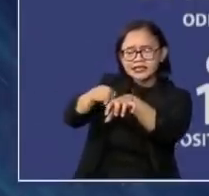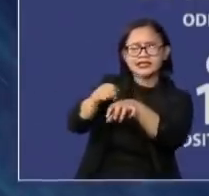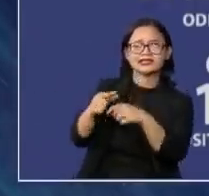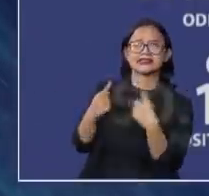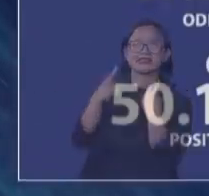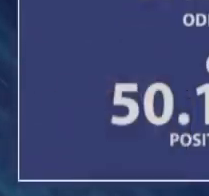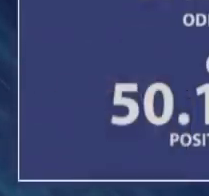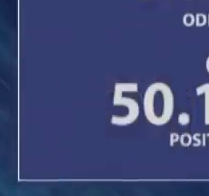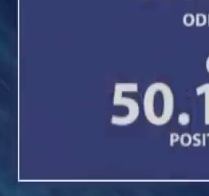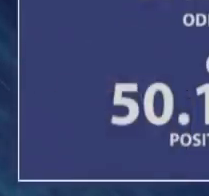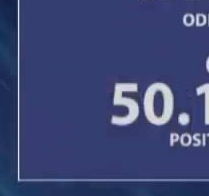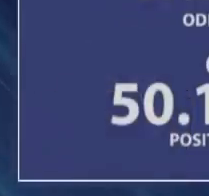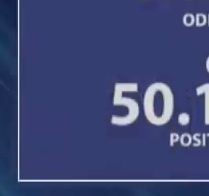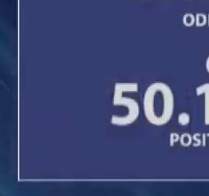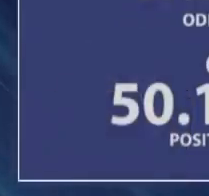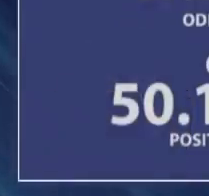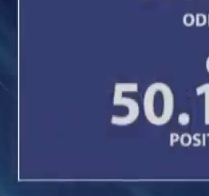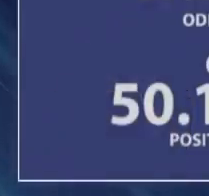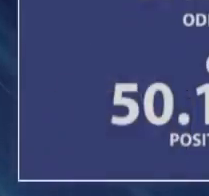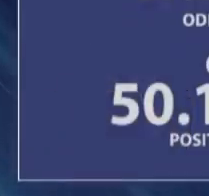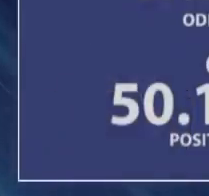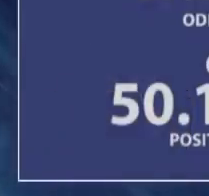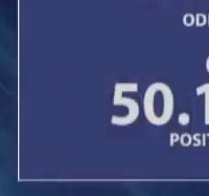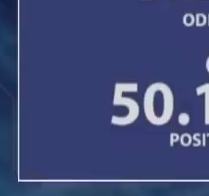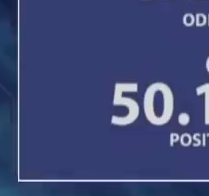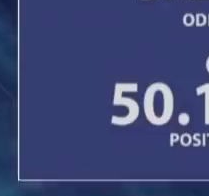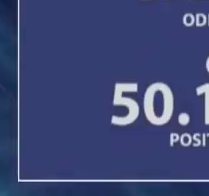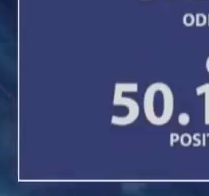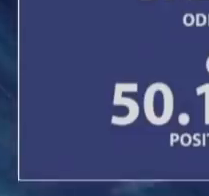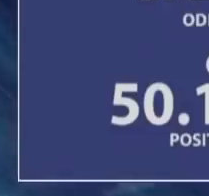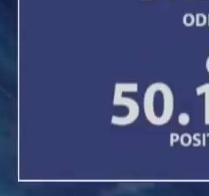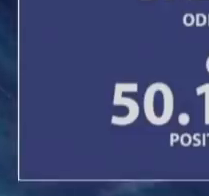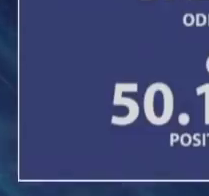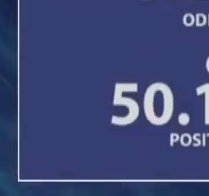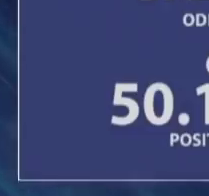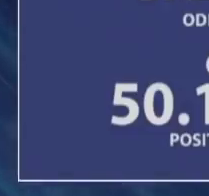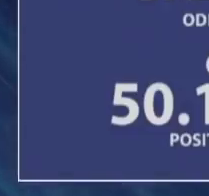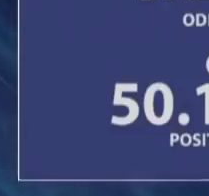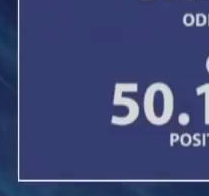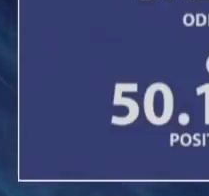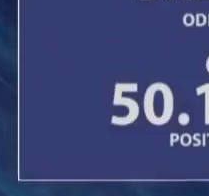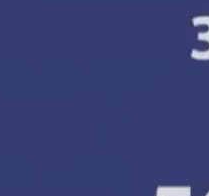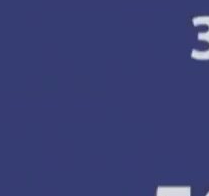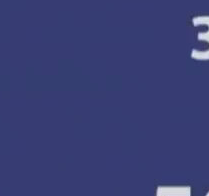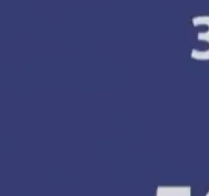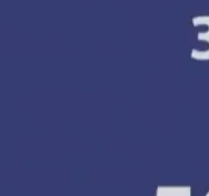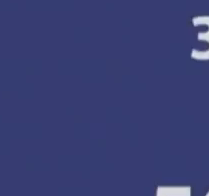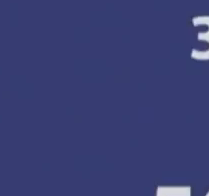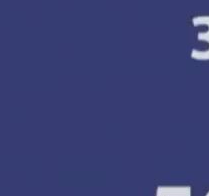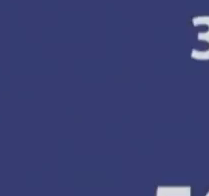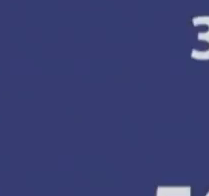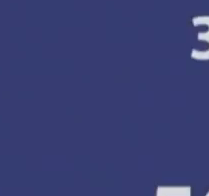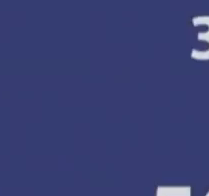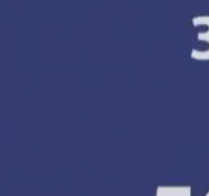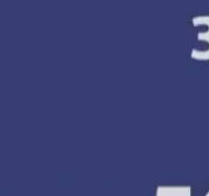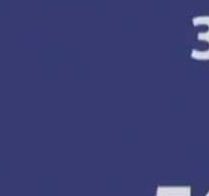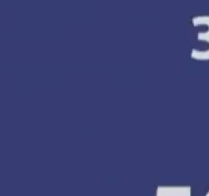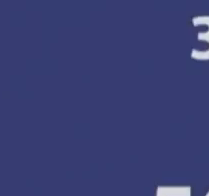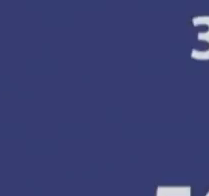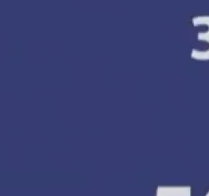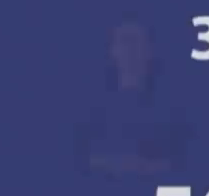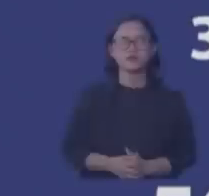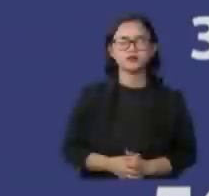Provinsi Jawa Timur hari ini melaporkan 247 kasus baru dan juga melaporkan